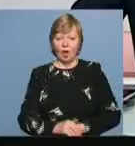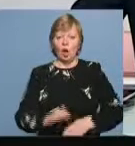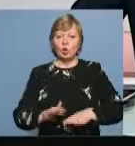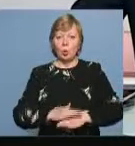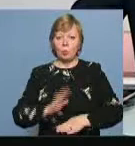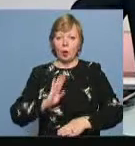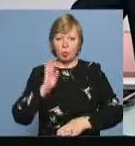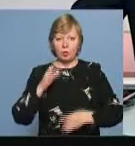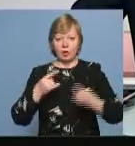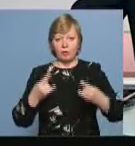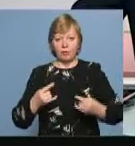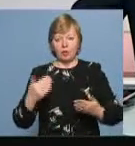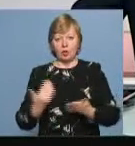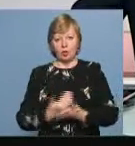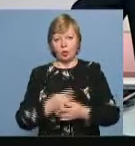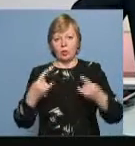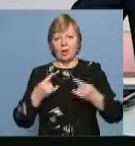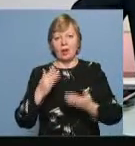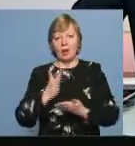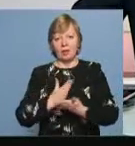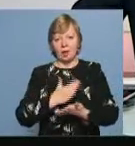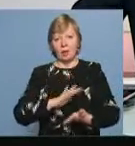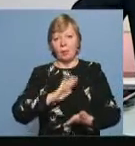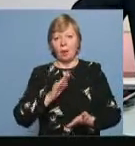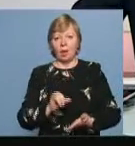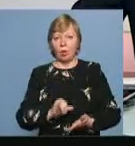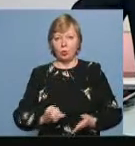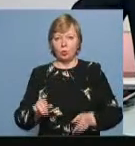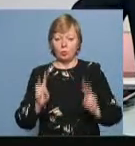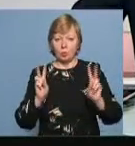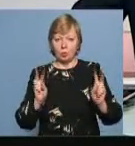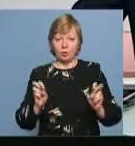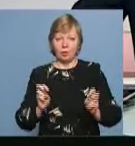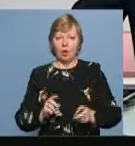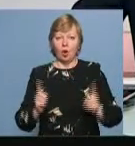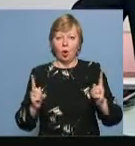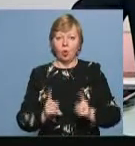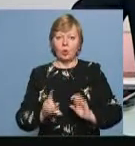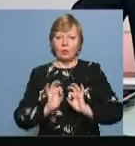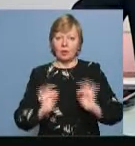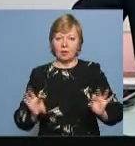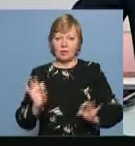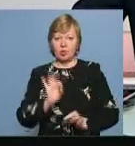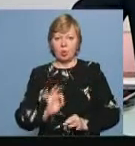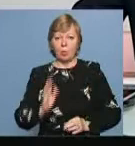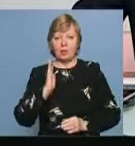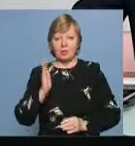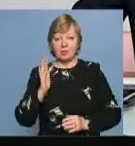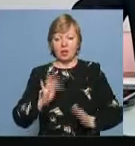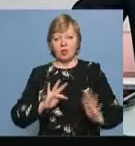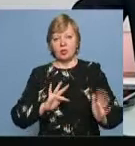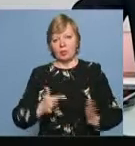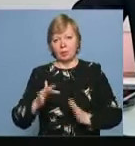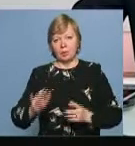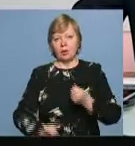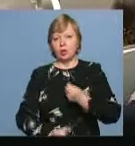Доброе утро! В эфире новости телеканала «Моя Удмуртия». В студии Максим Шутов. Коротко расскажу о предстоящих событиях наступившего